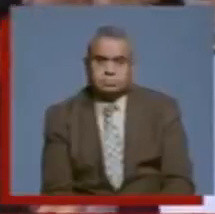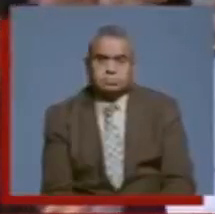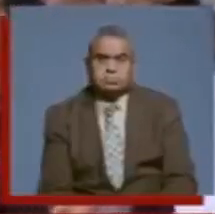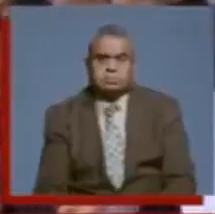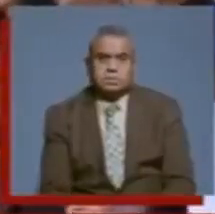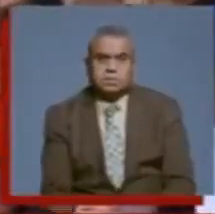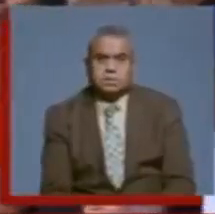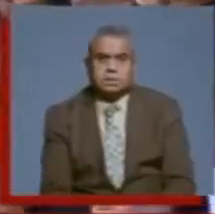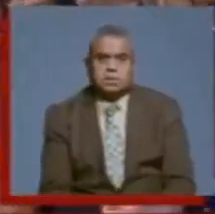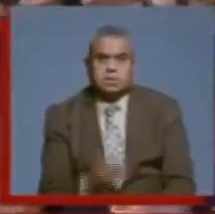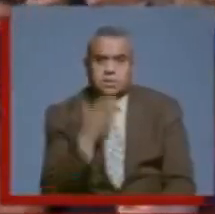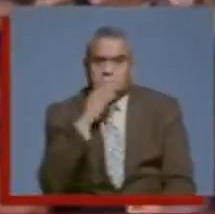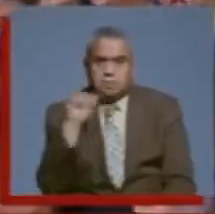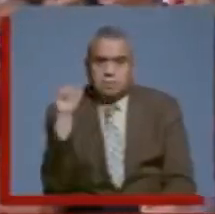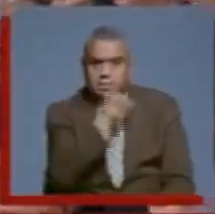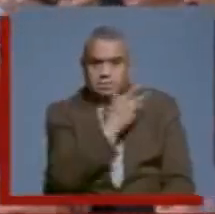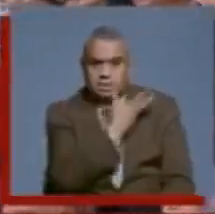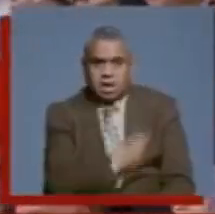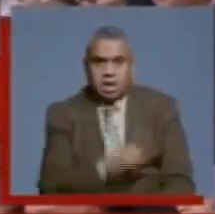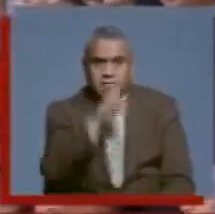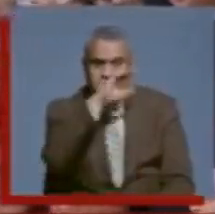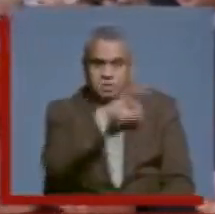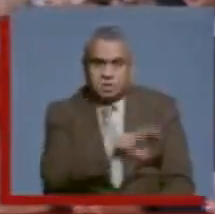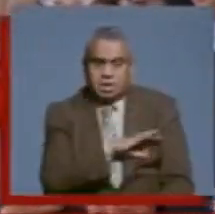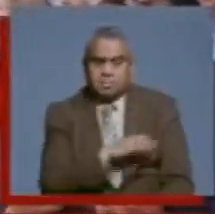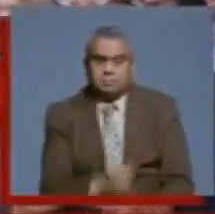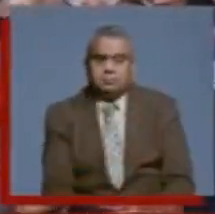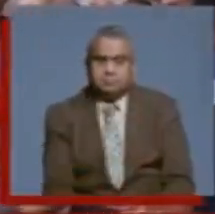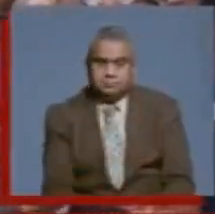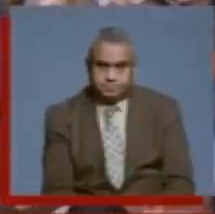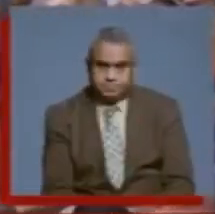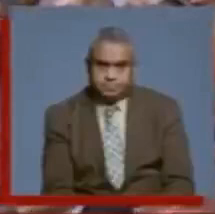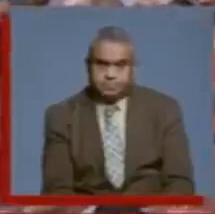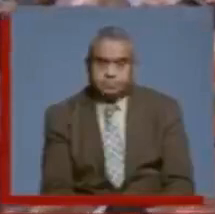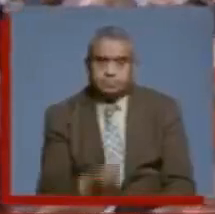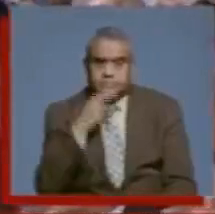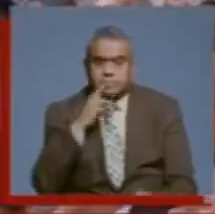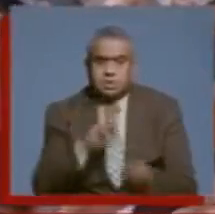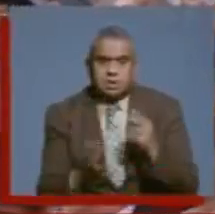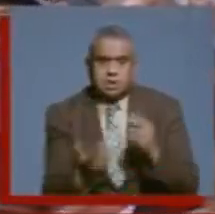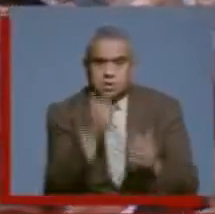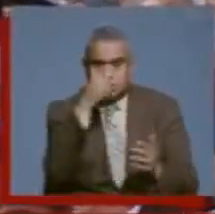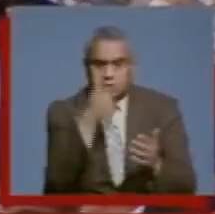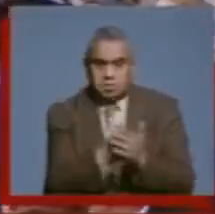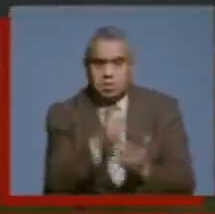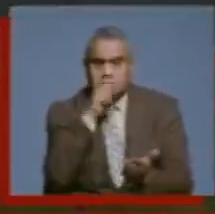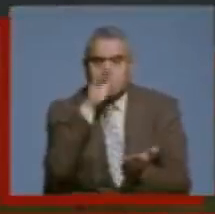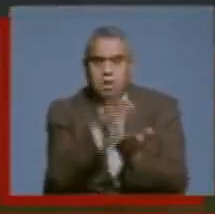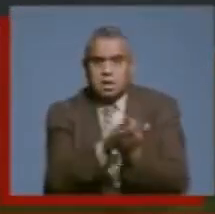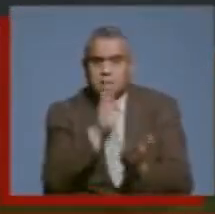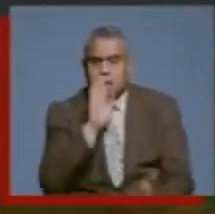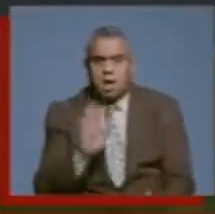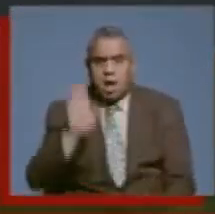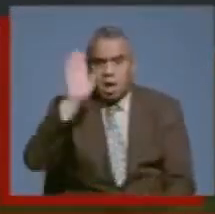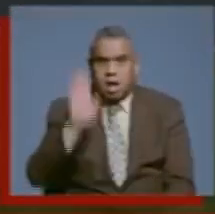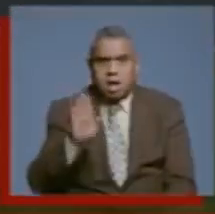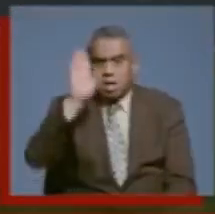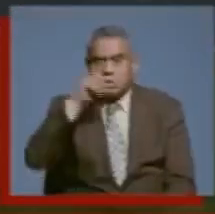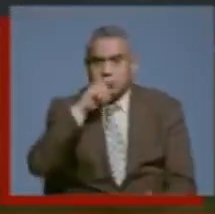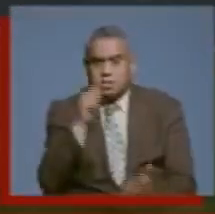بسم الله الرحمن الرحيم. وإنه لقسم لو تعلمون